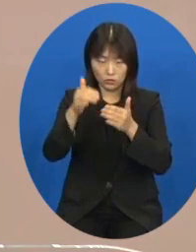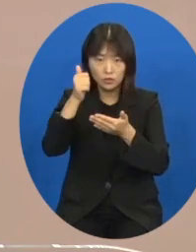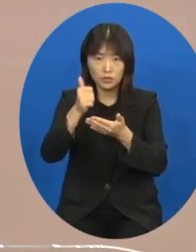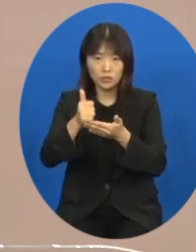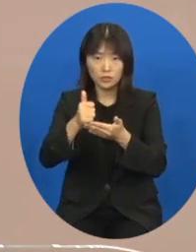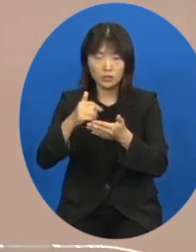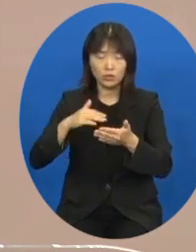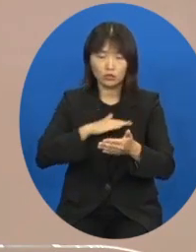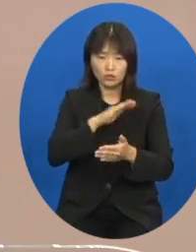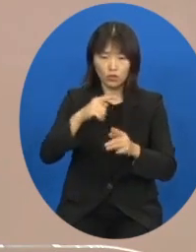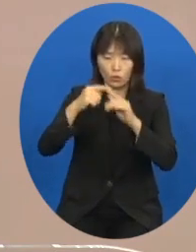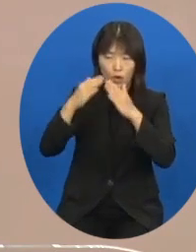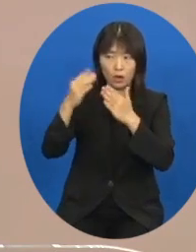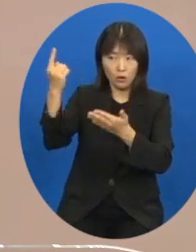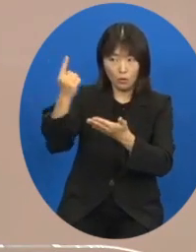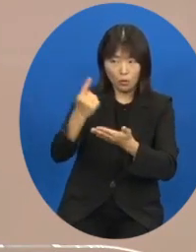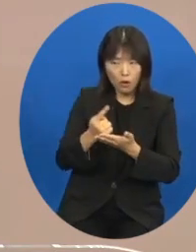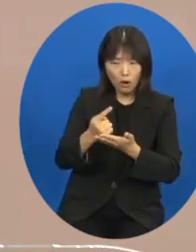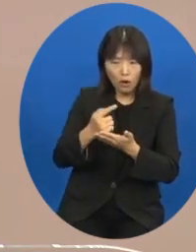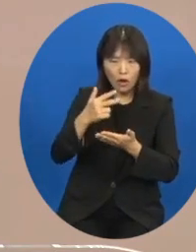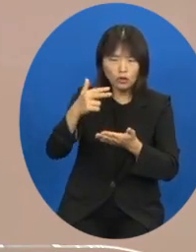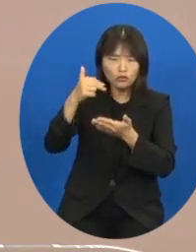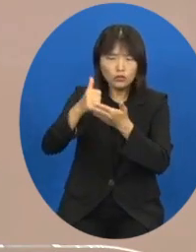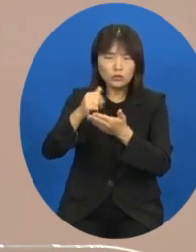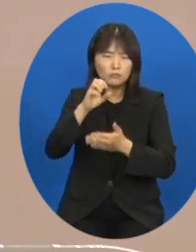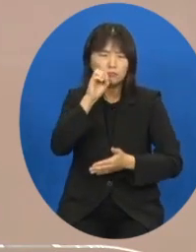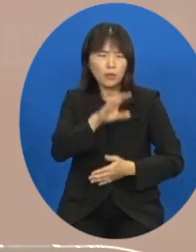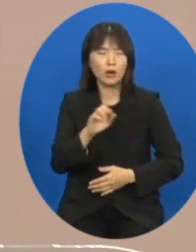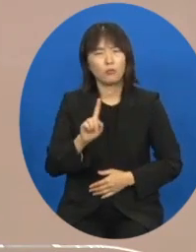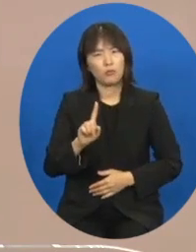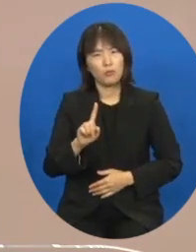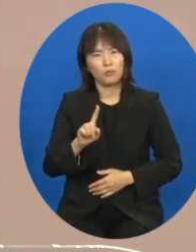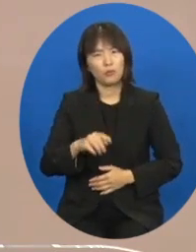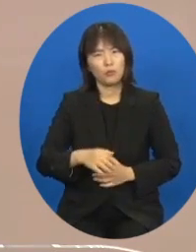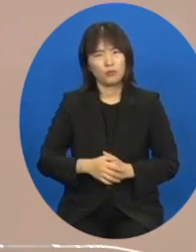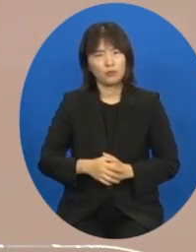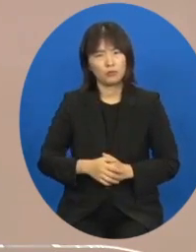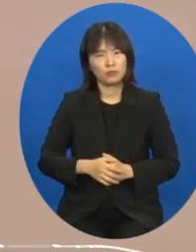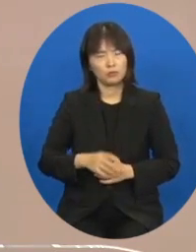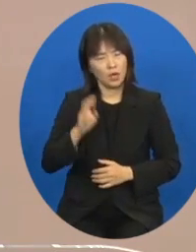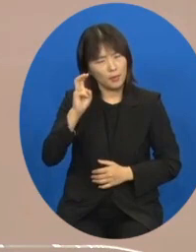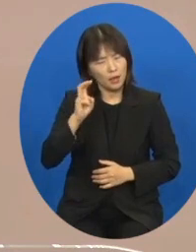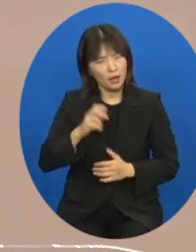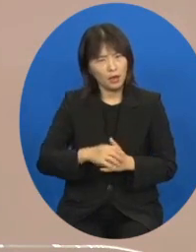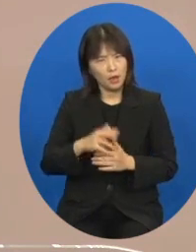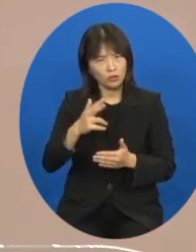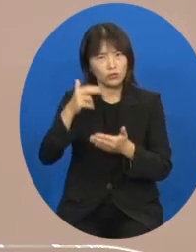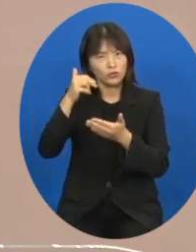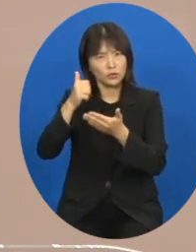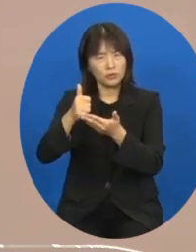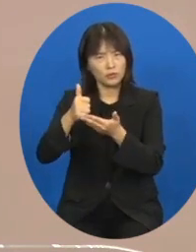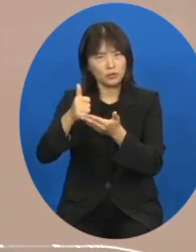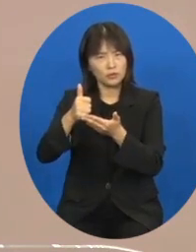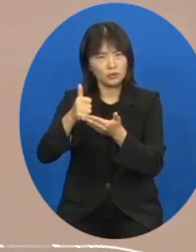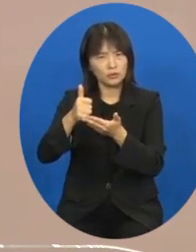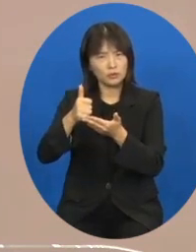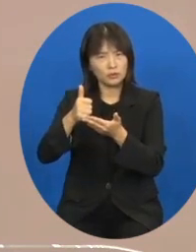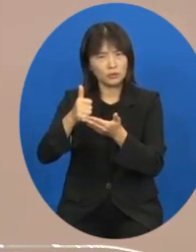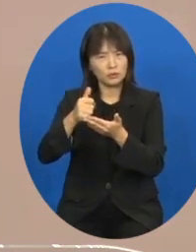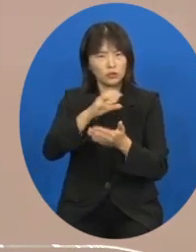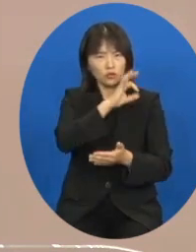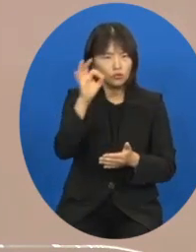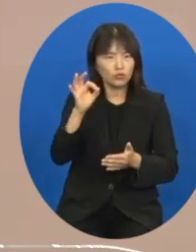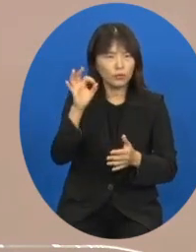예수님께서 우리 교회에 오시면 주님은 뭐라고 하실까? 아마 틀림없이 주님은 저부터